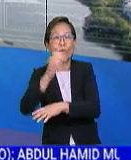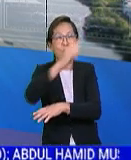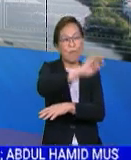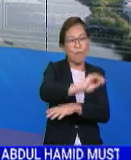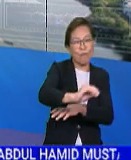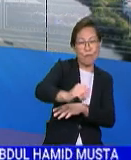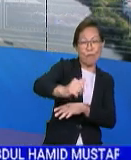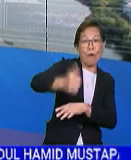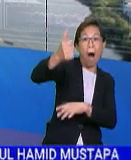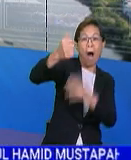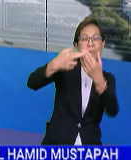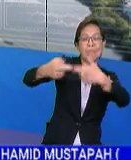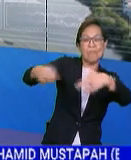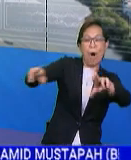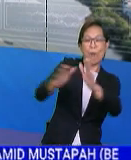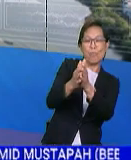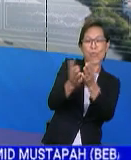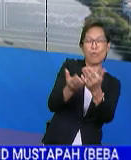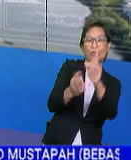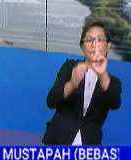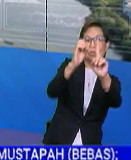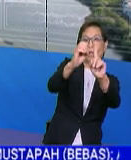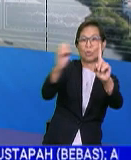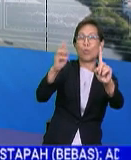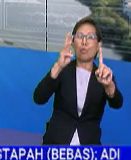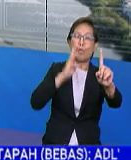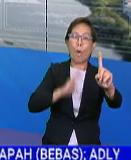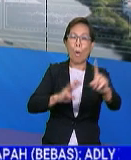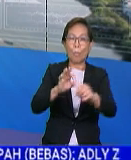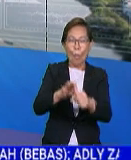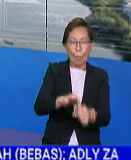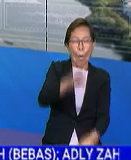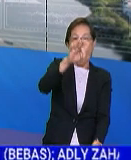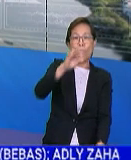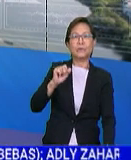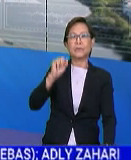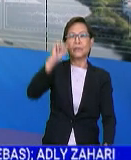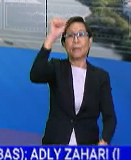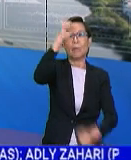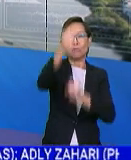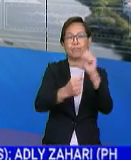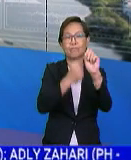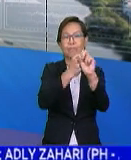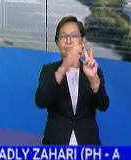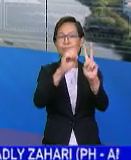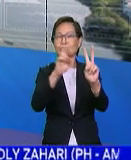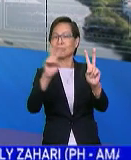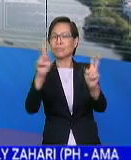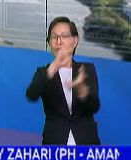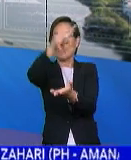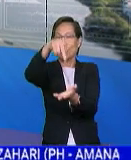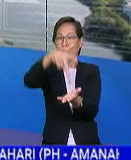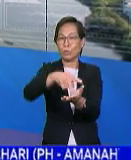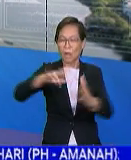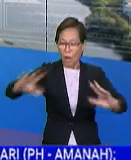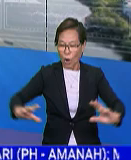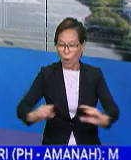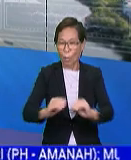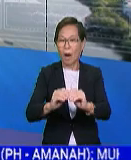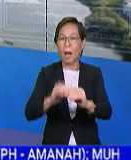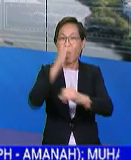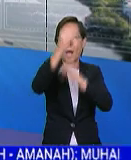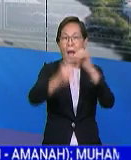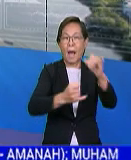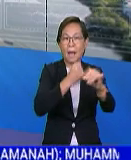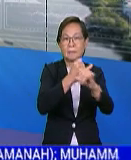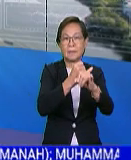kalinya akan melancarkan buku 100 wanita inspirasi Sabah 2021 di pusat konvensyen antarabangsa Sabah